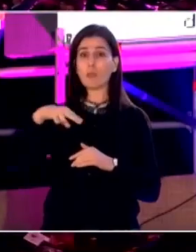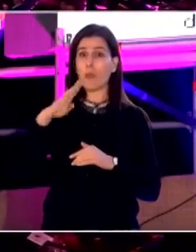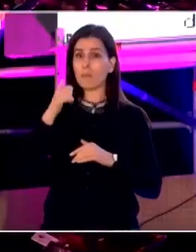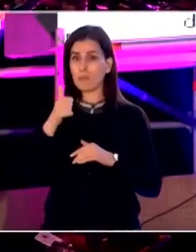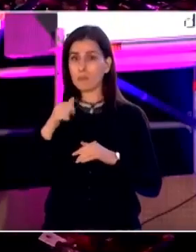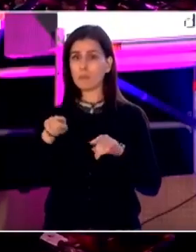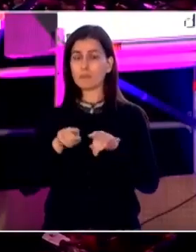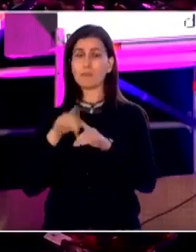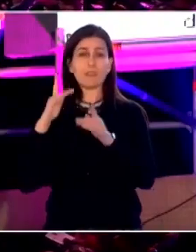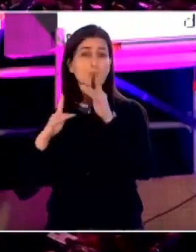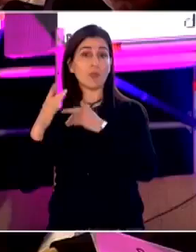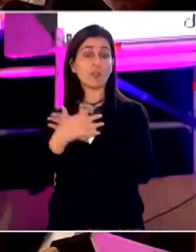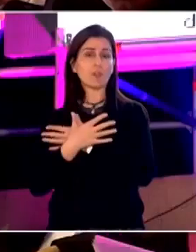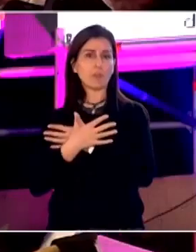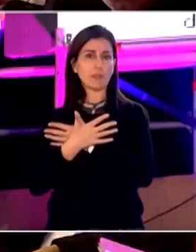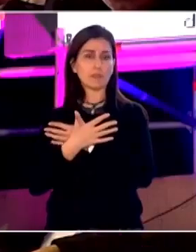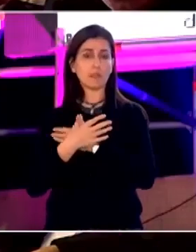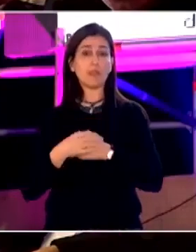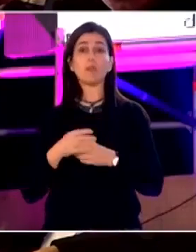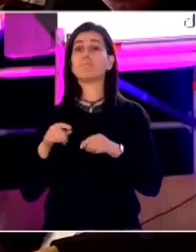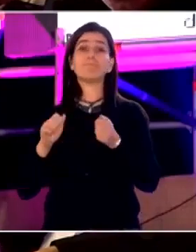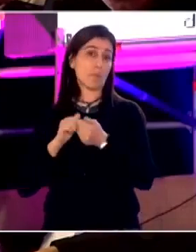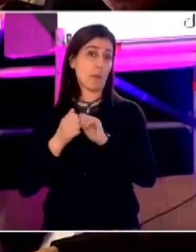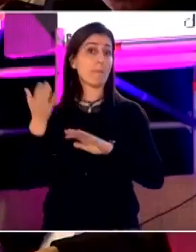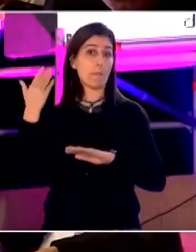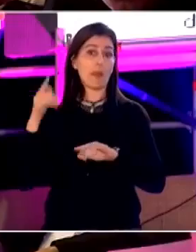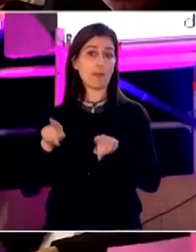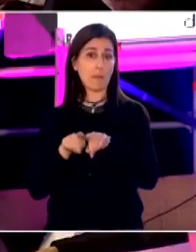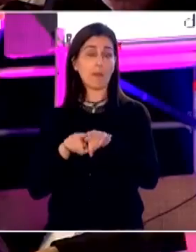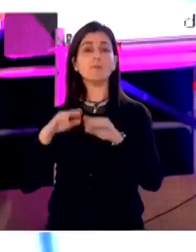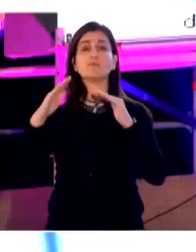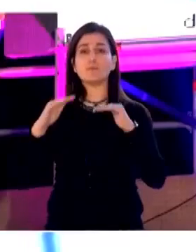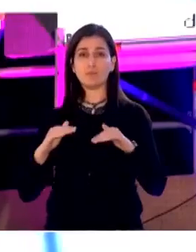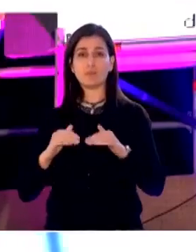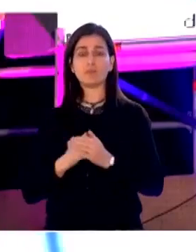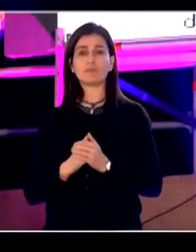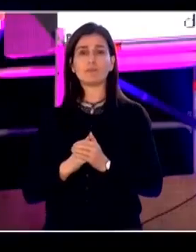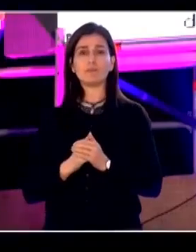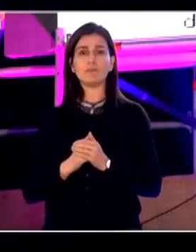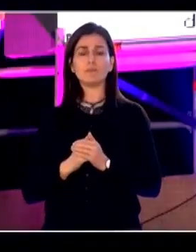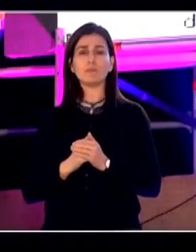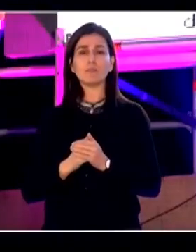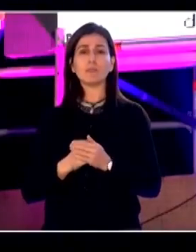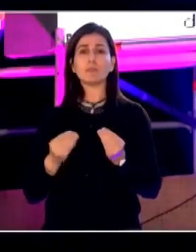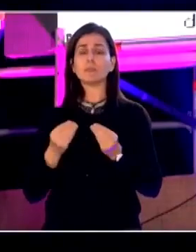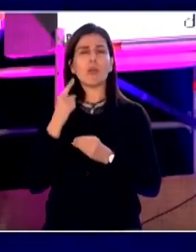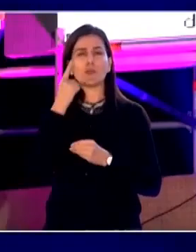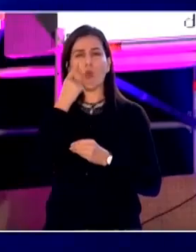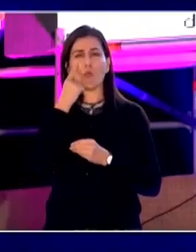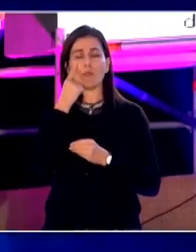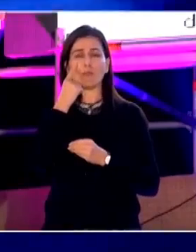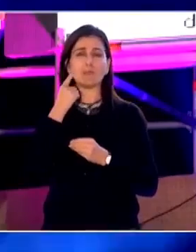Bashkëpunimi ndërkombëtar I policisë së shtetit me policitë ndërkombëtare ka arritur në nivele të panjohura më parë në vendin